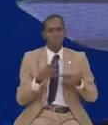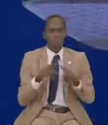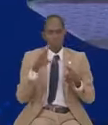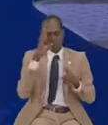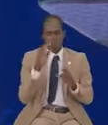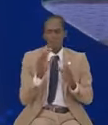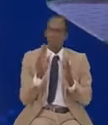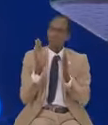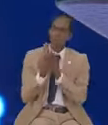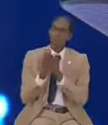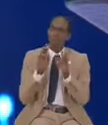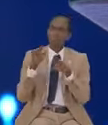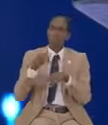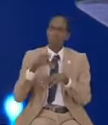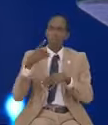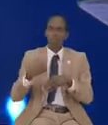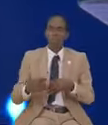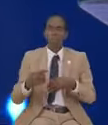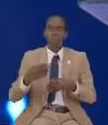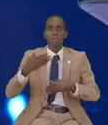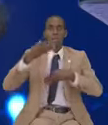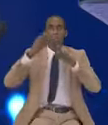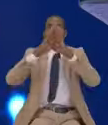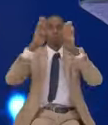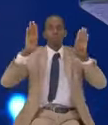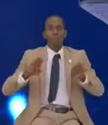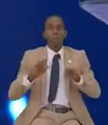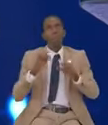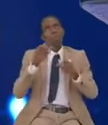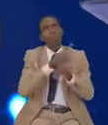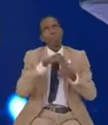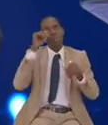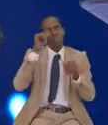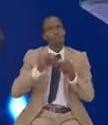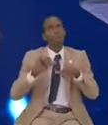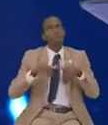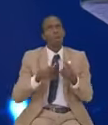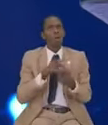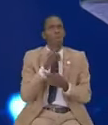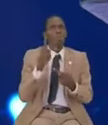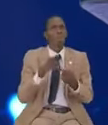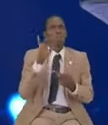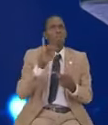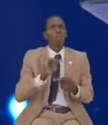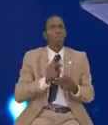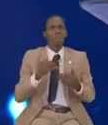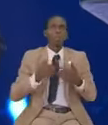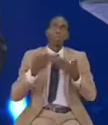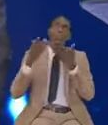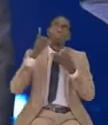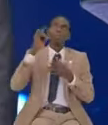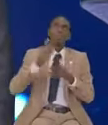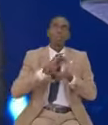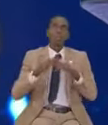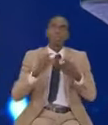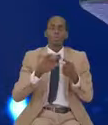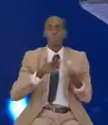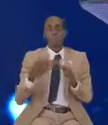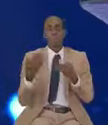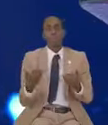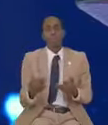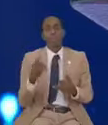vers le mur après du dieu rappelle toi comment je t'ai servi avec fidélité je ne veux pas mourir maintenant tu as envoyé